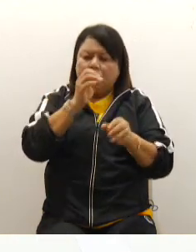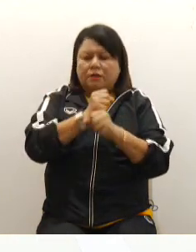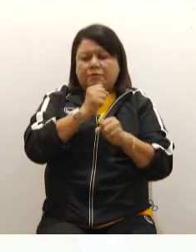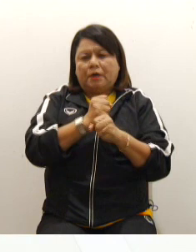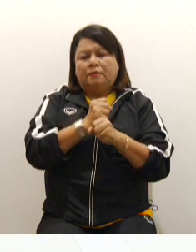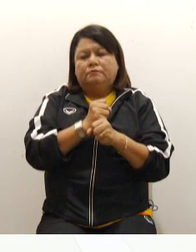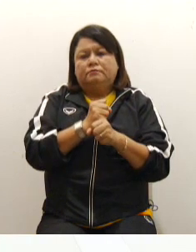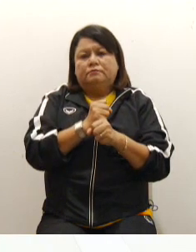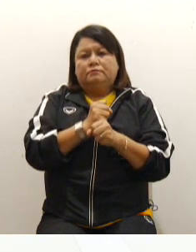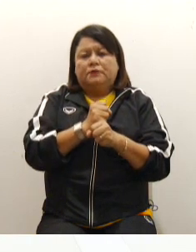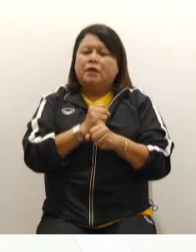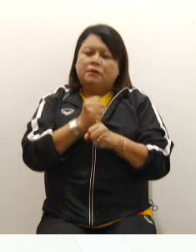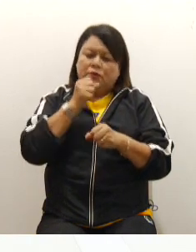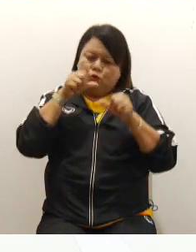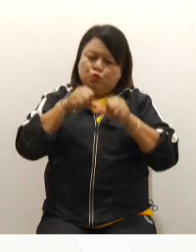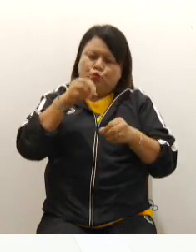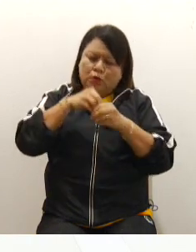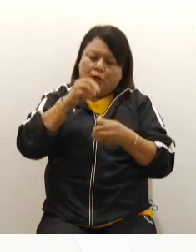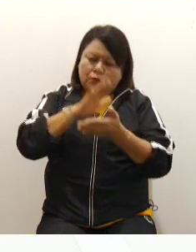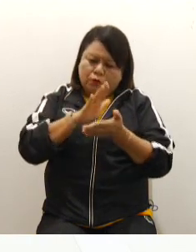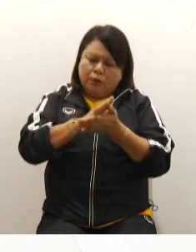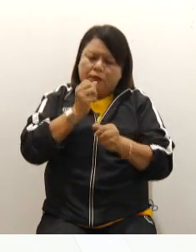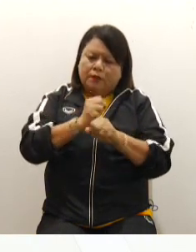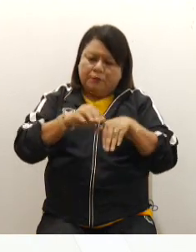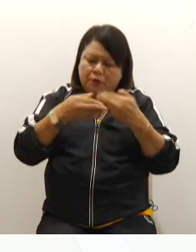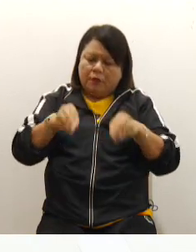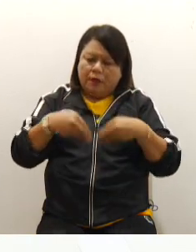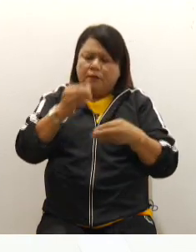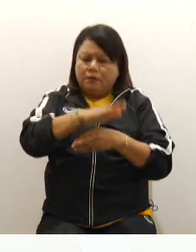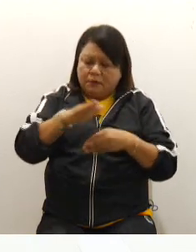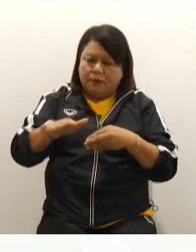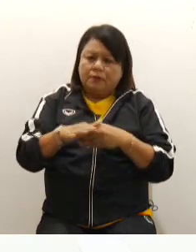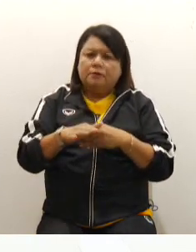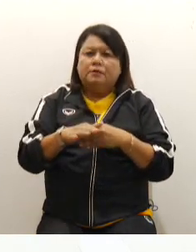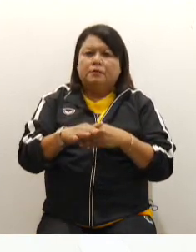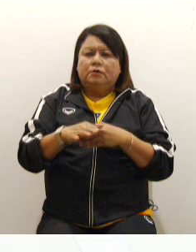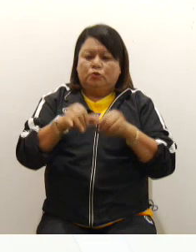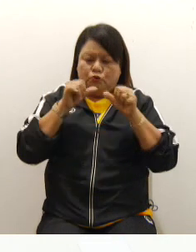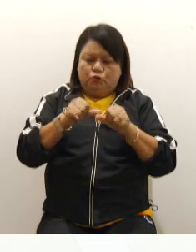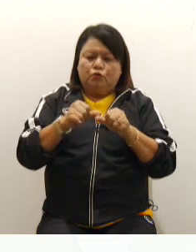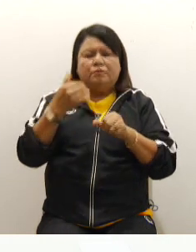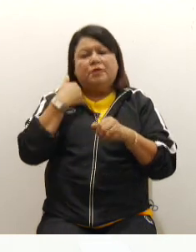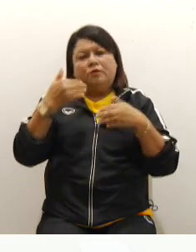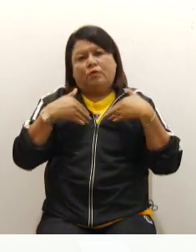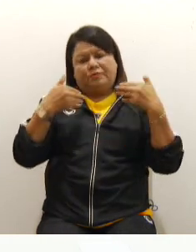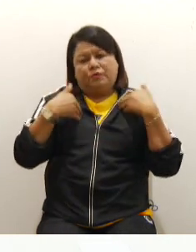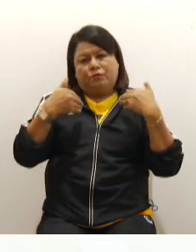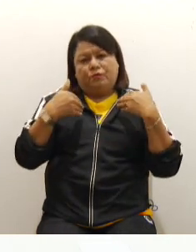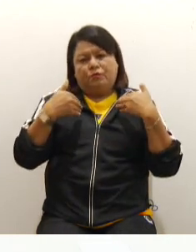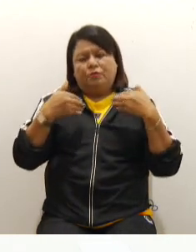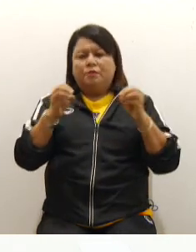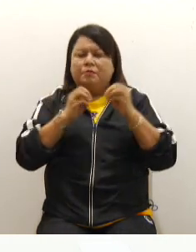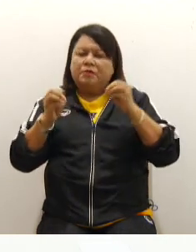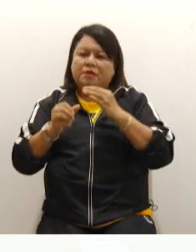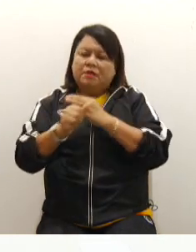ครับว่าการที่เราอยู่ในโรงเรียนเนี่ยเราจะทำอย่างไรถึงจะให้เด็กได อยู่ได้ความสุขนะครับไม่ได้เกิดอุบัติเห